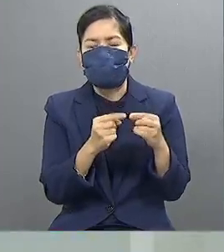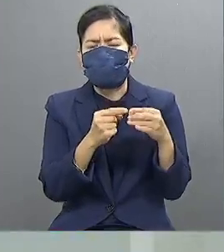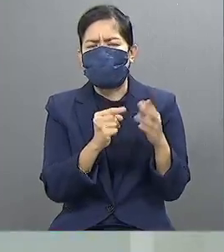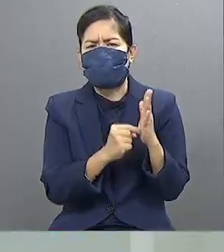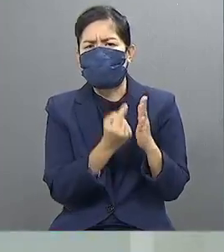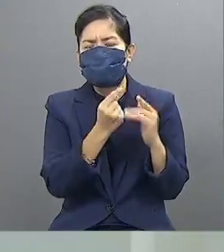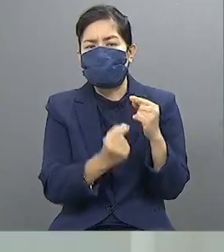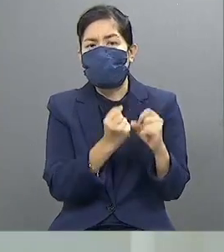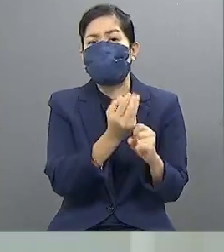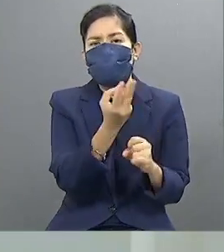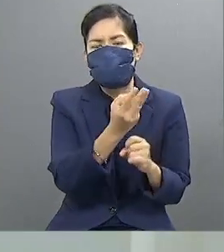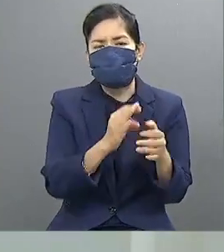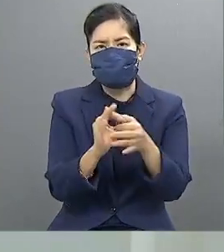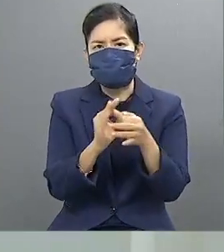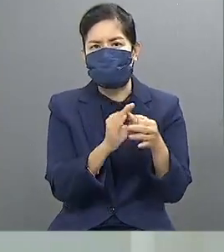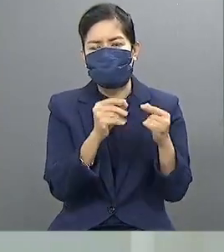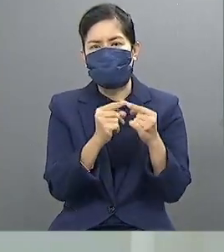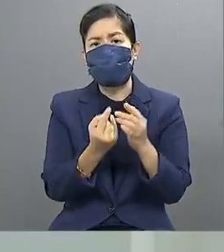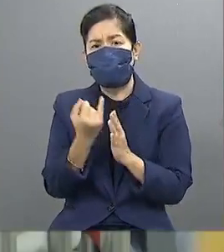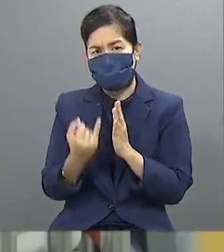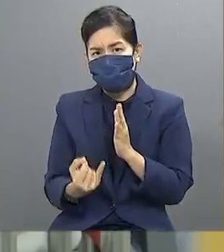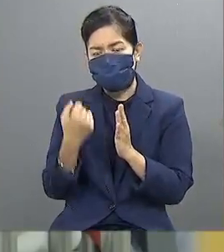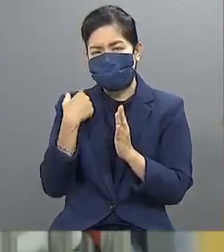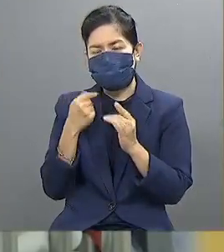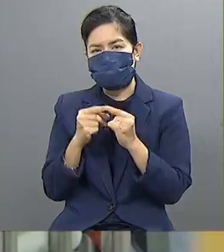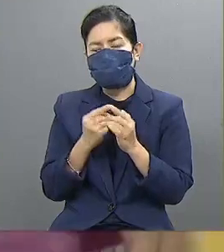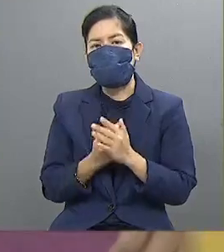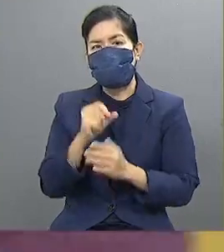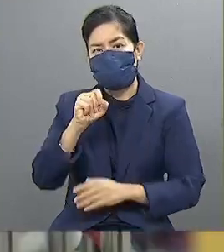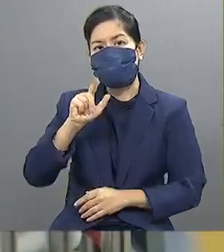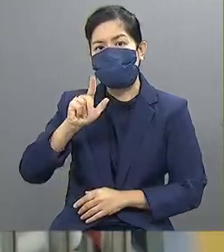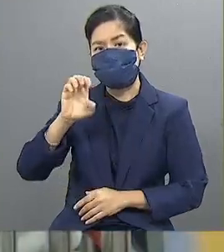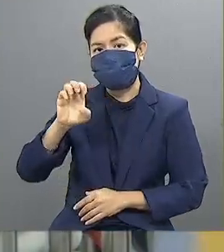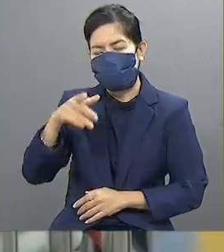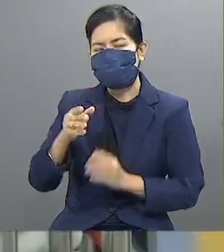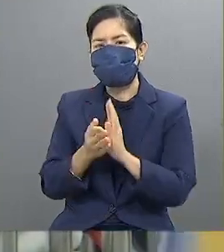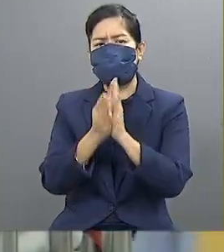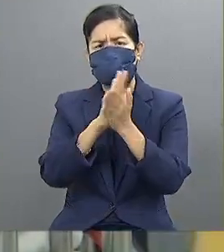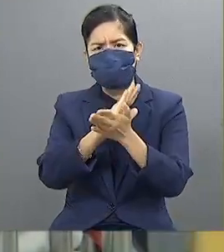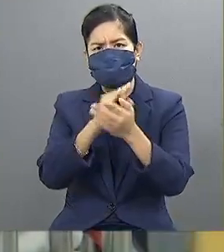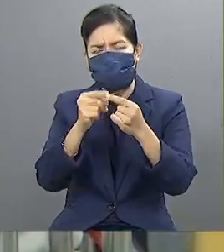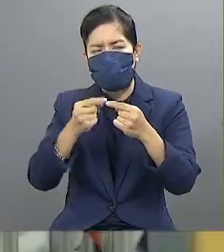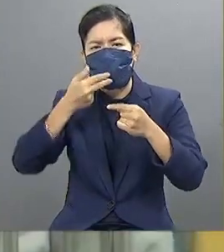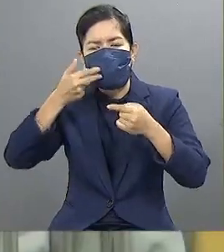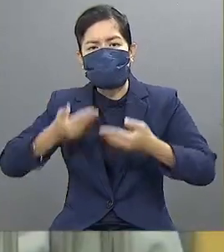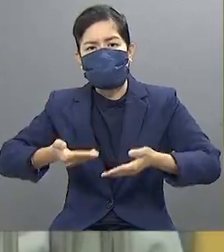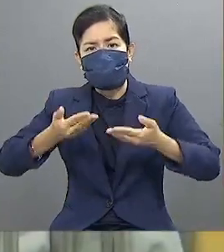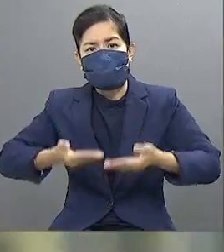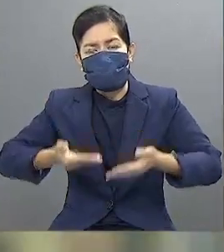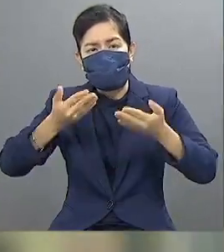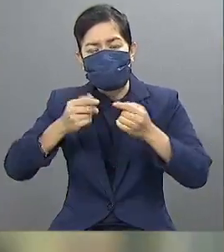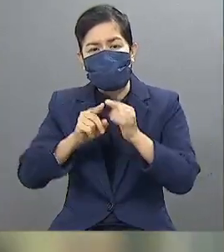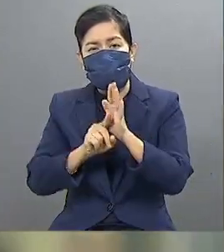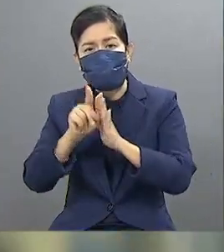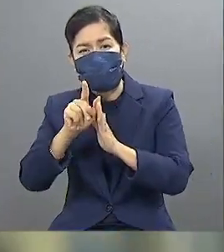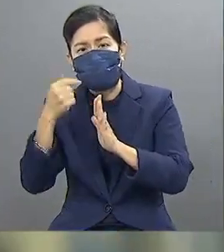าเหตุที่ในคนอายุน้อยแต่คนอายุปานกลางก็จะเบาหวานความดันแล้วก็การที่กินยาที่มีพิษต่อไต